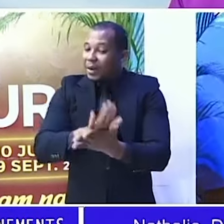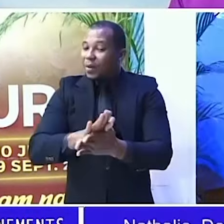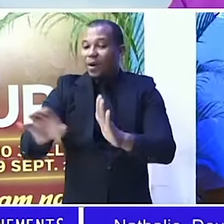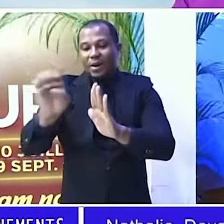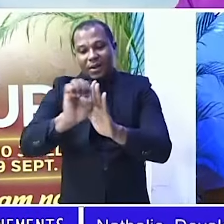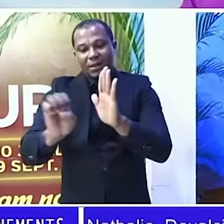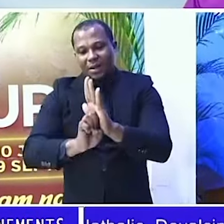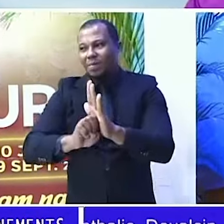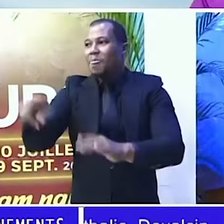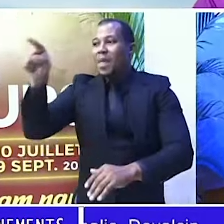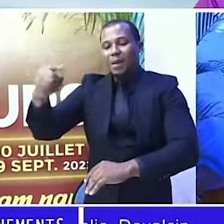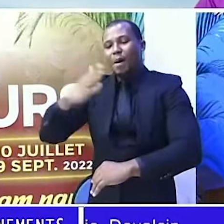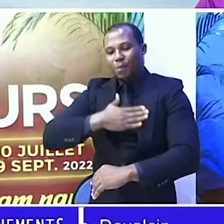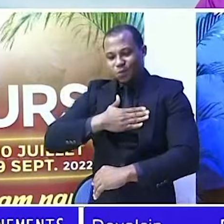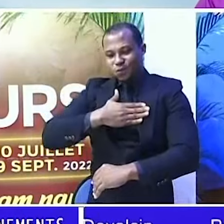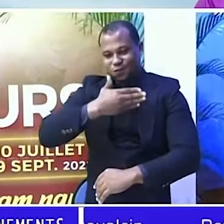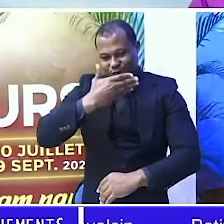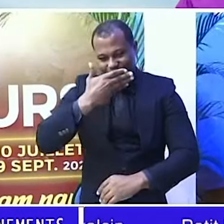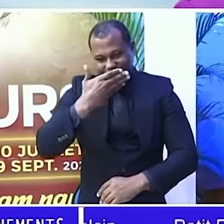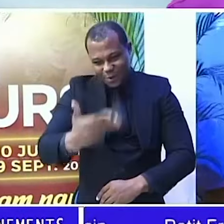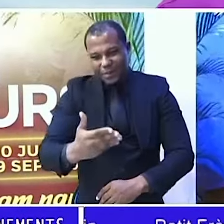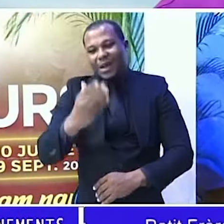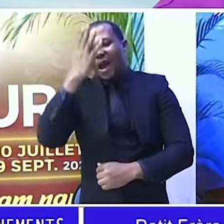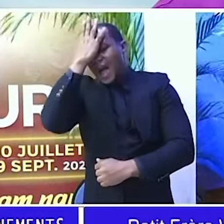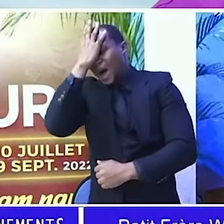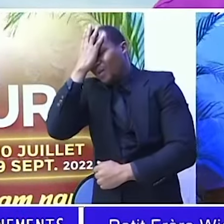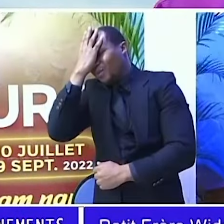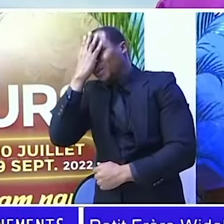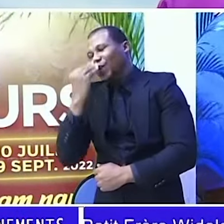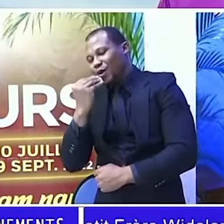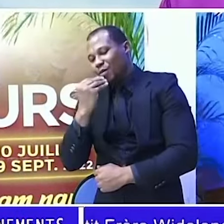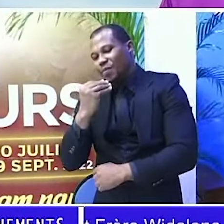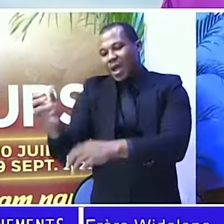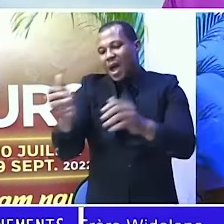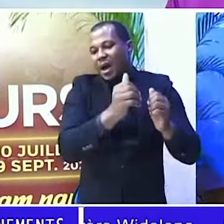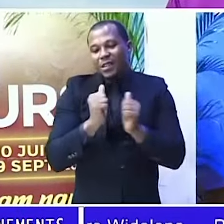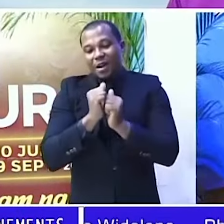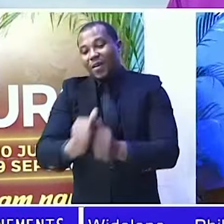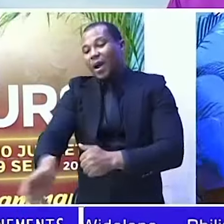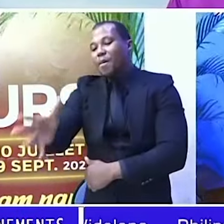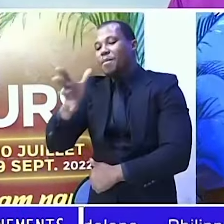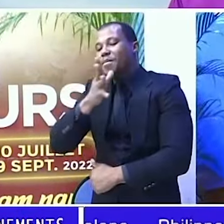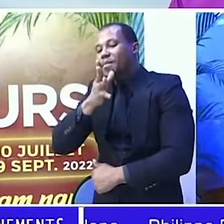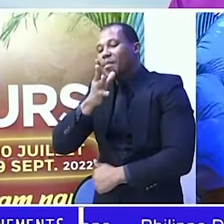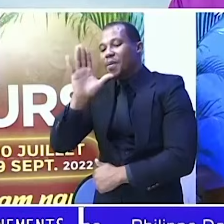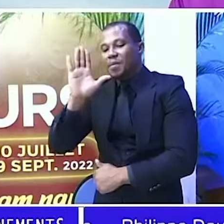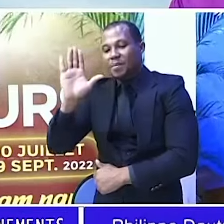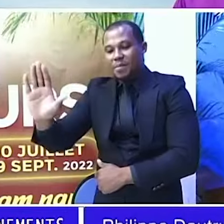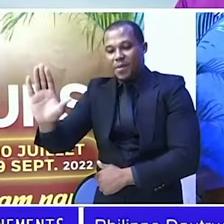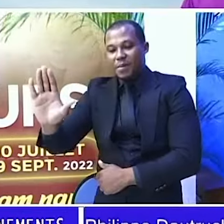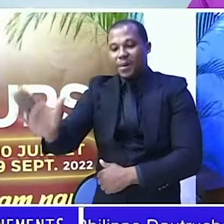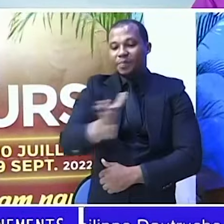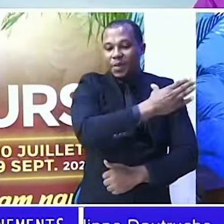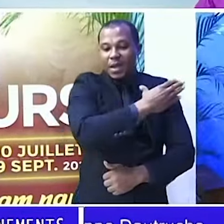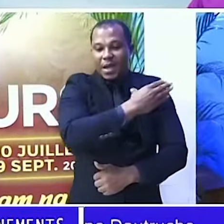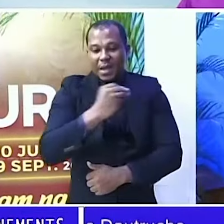oblige aller pour aller dormir ensemble avec Maman. Et sa